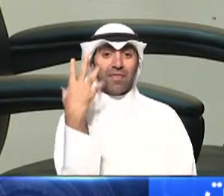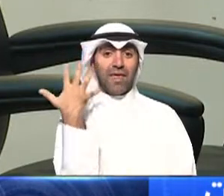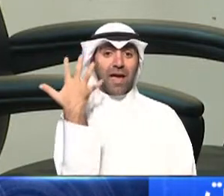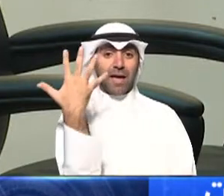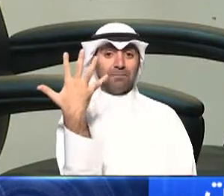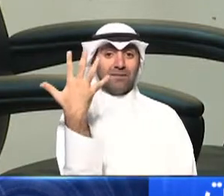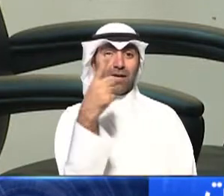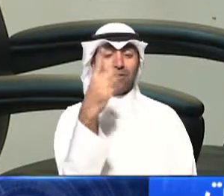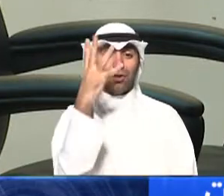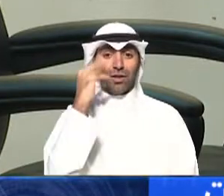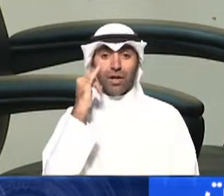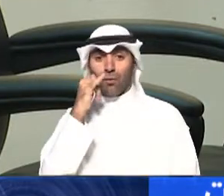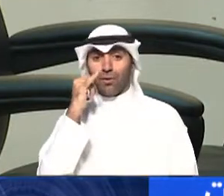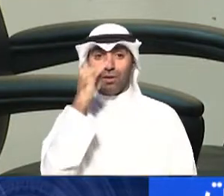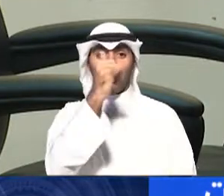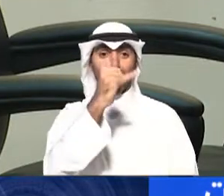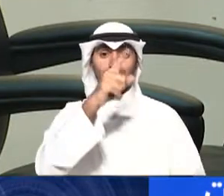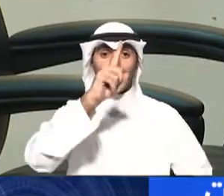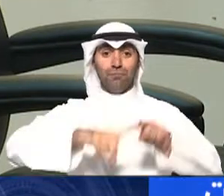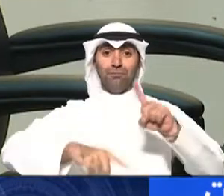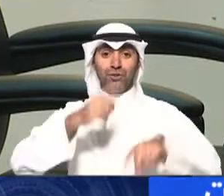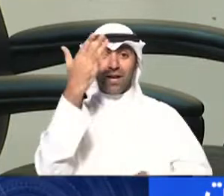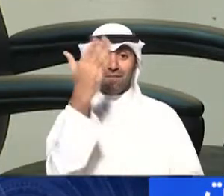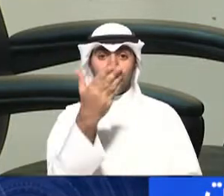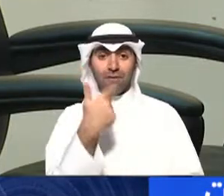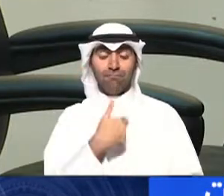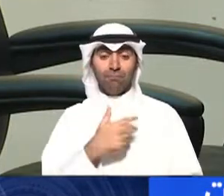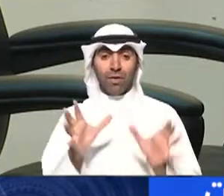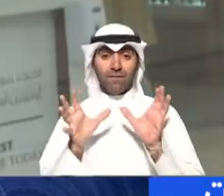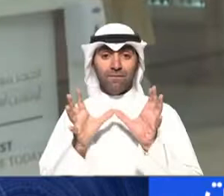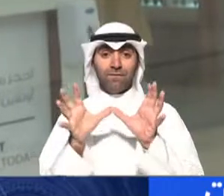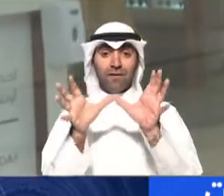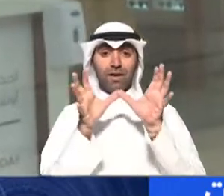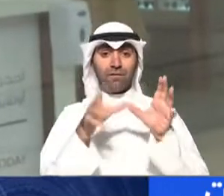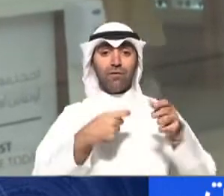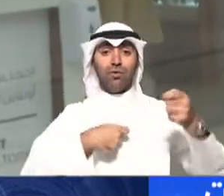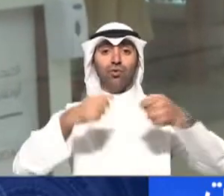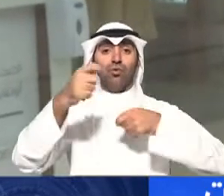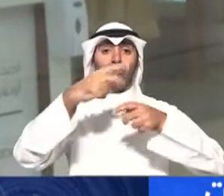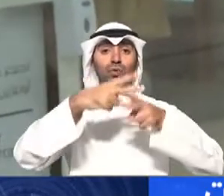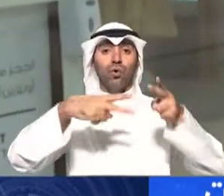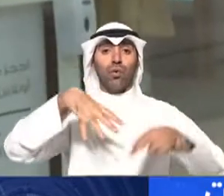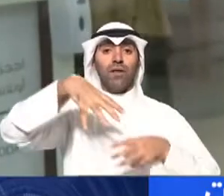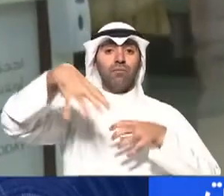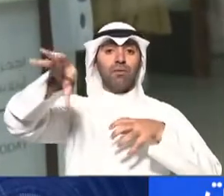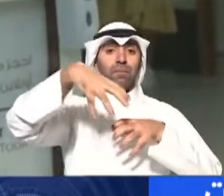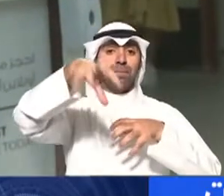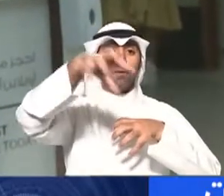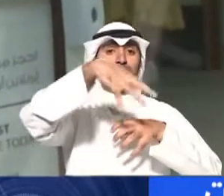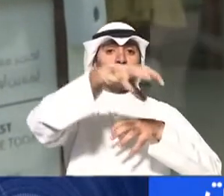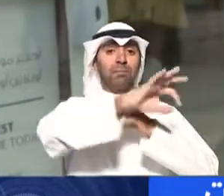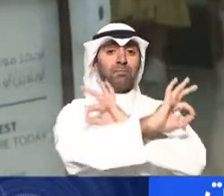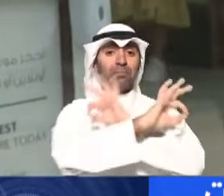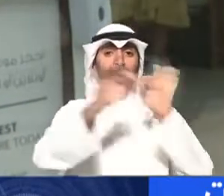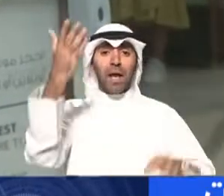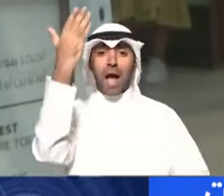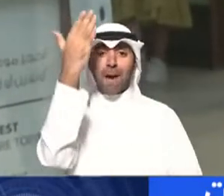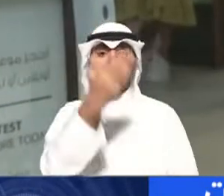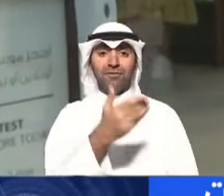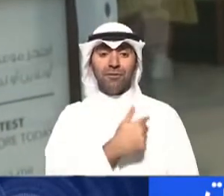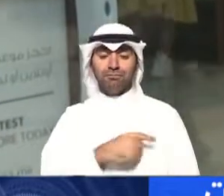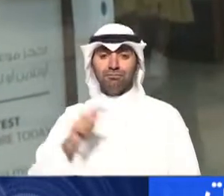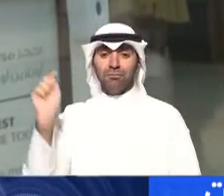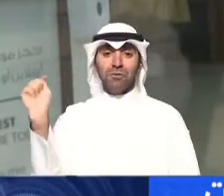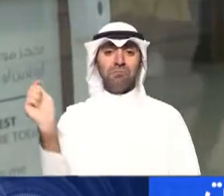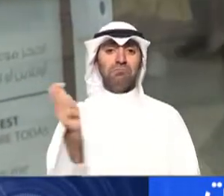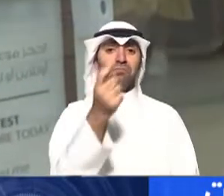الجوال اللي تفتر في المجمعات متواجدة في نفس المجمع اللي هو ممكن يكون فيه، فدايركت يبلغونهم عن طريق الجهاز اللاسلكي ويقولون لهم اتجهوا إلى المحل